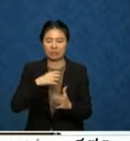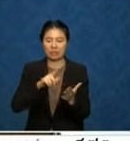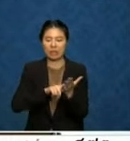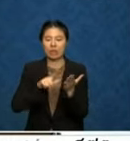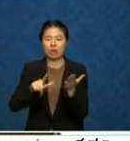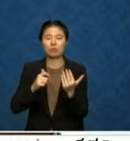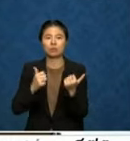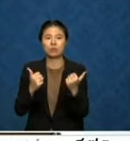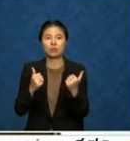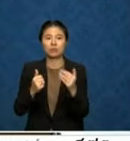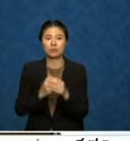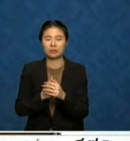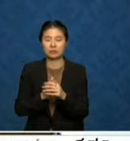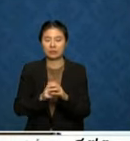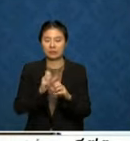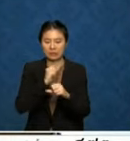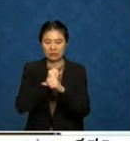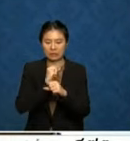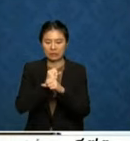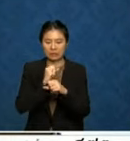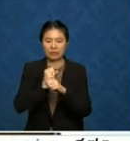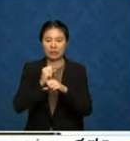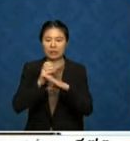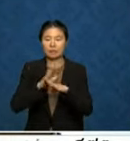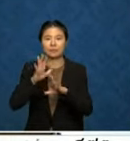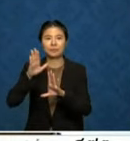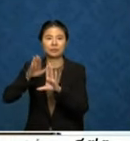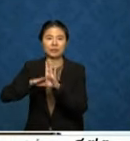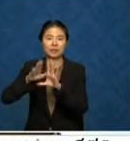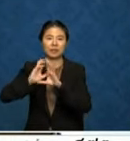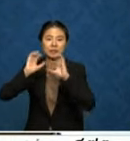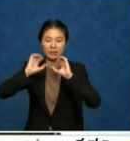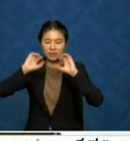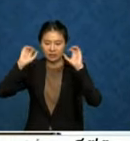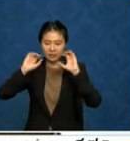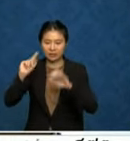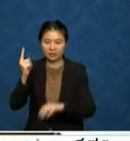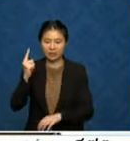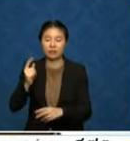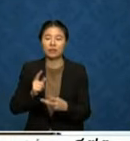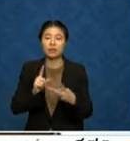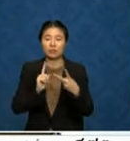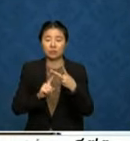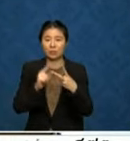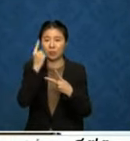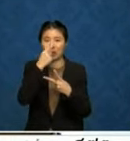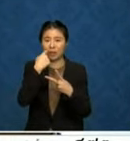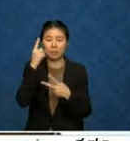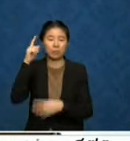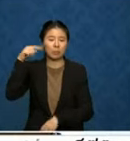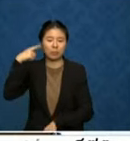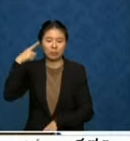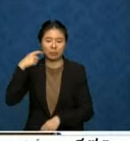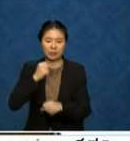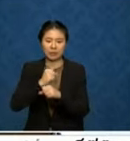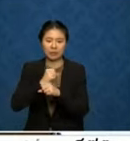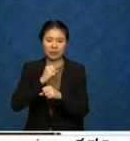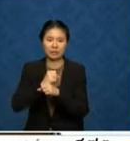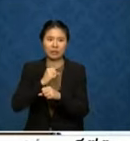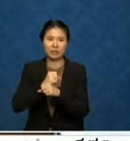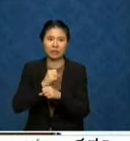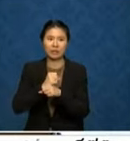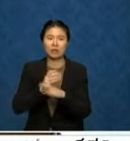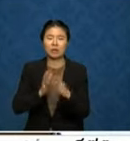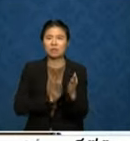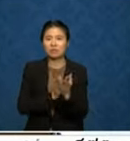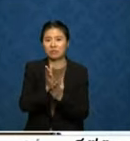มารับราชการนะครับอีกท่านหนึ่งก็เป็นถึงหัวหน้าฝ่ายบริหาร ที่โรงพยาบาลหรือที่เรียกกันว่าพ่อบ้านนะครับ